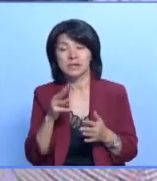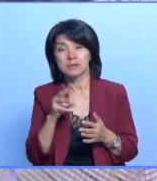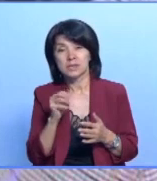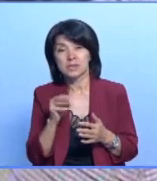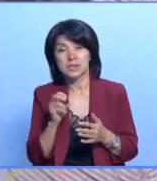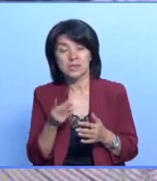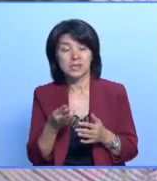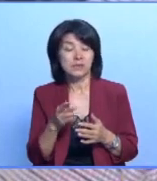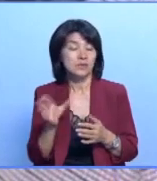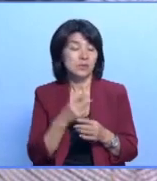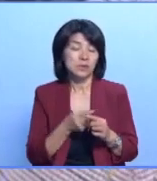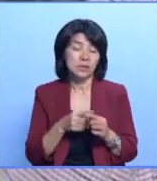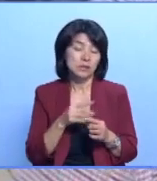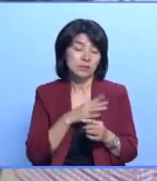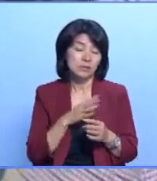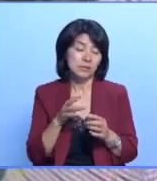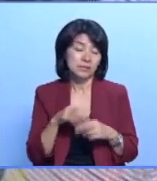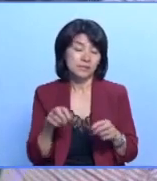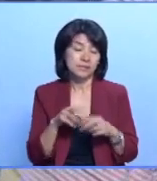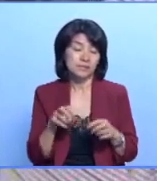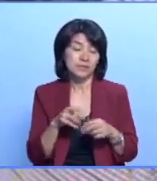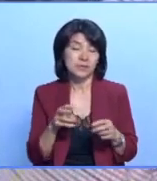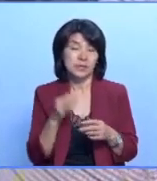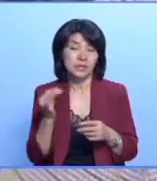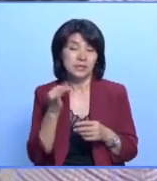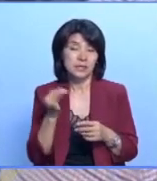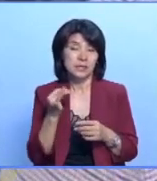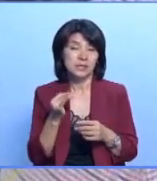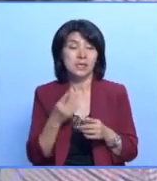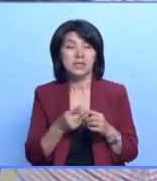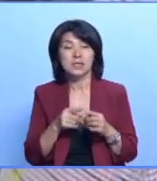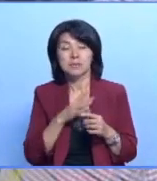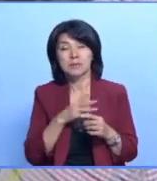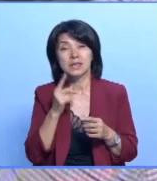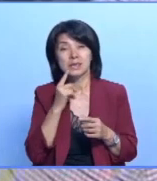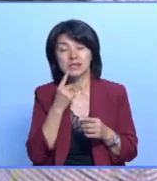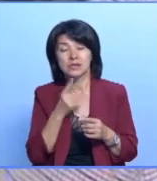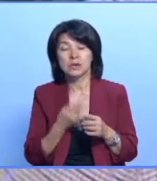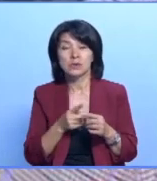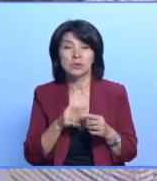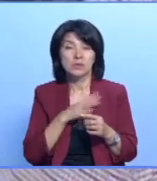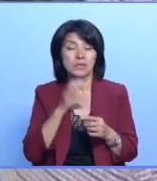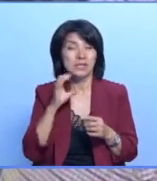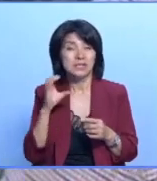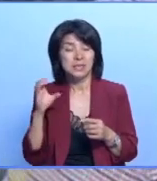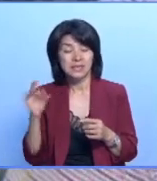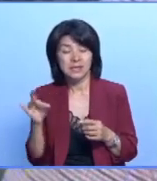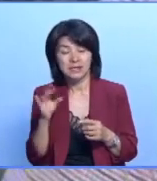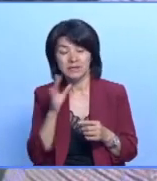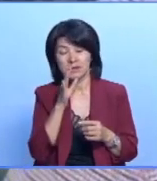это отражено в книге. У нас есть краткие биографии около 20 человек из эпохи царизма, около 80 человек во время советского периода.